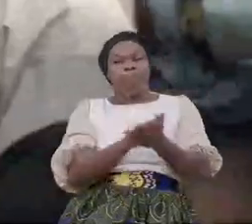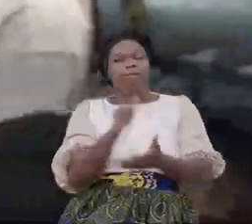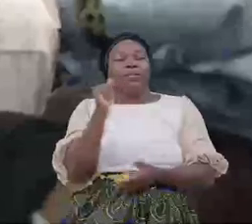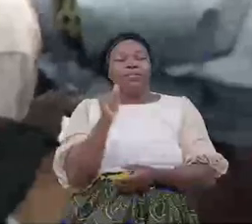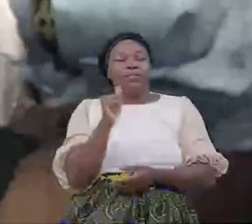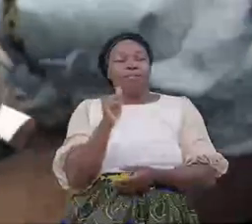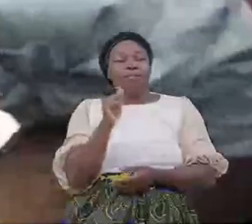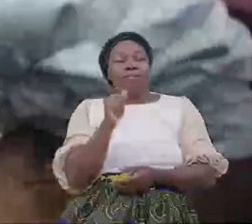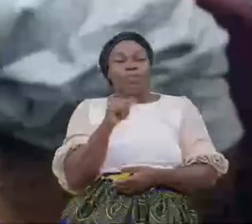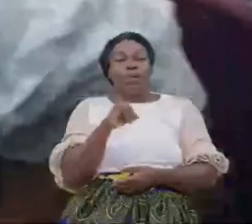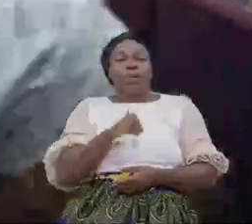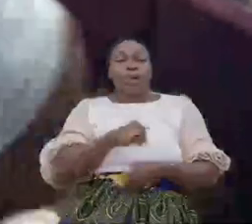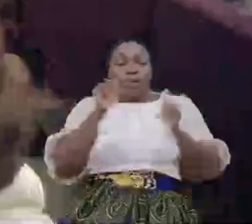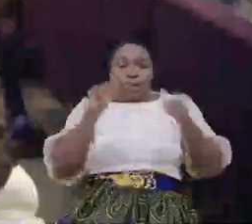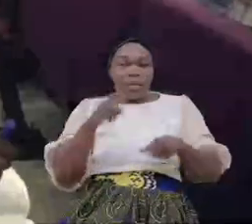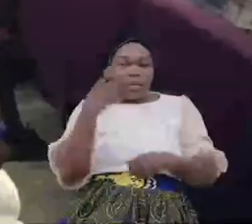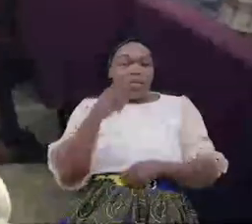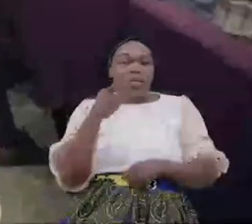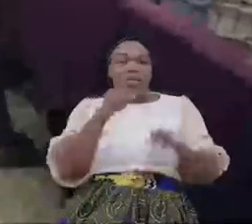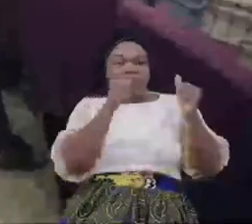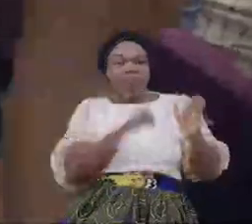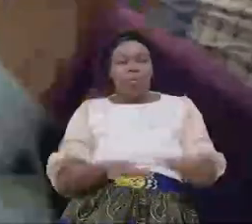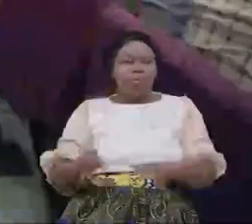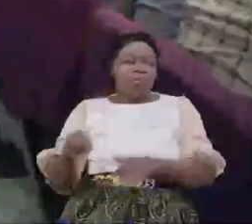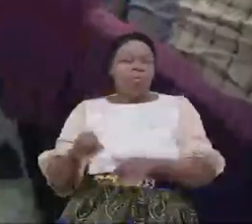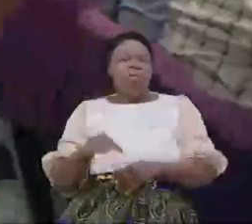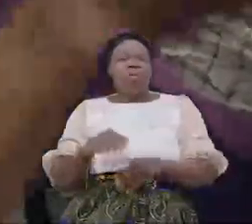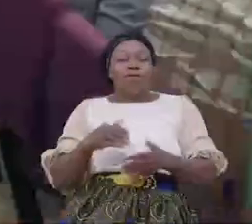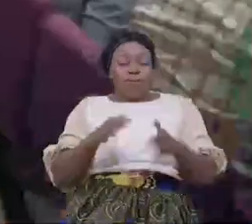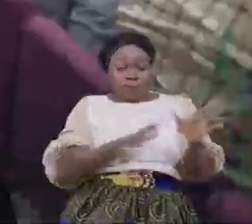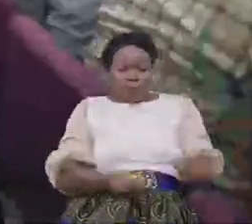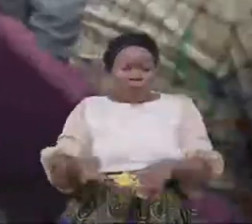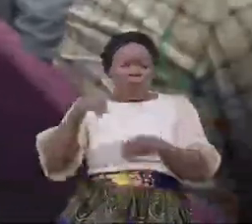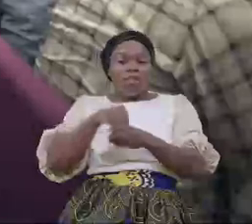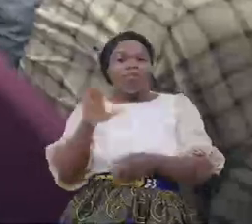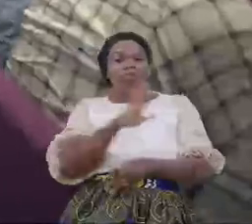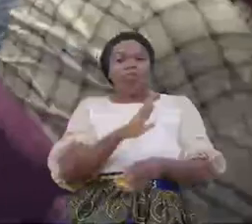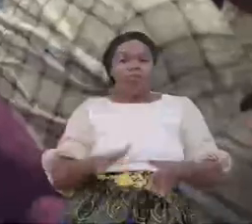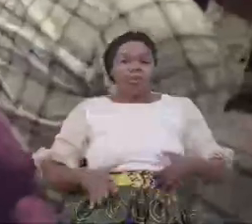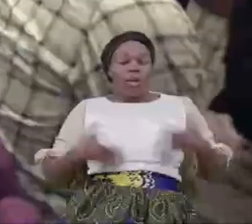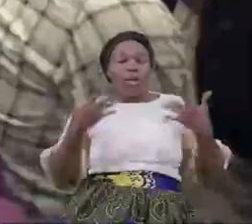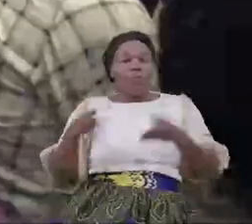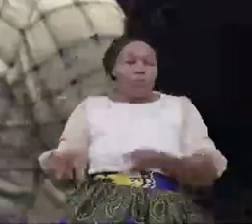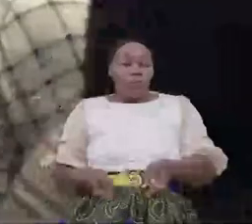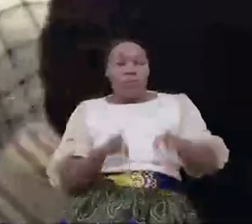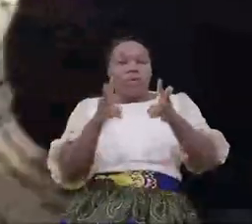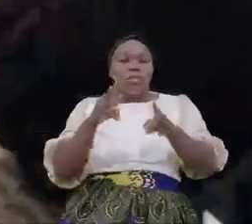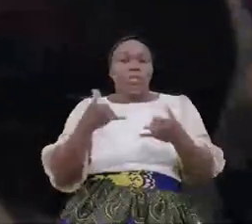Je peux voir la bénédiction couler vers vous ce soir. Je peux voir le miracle couler vers